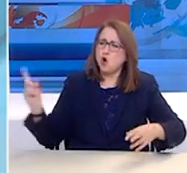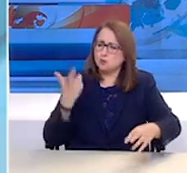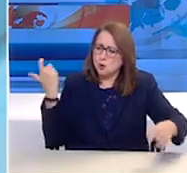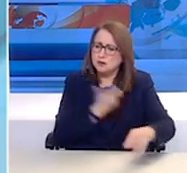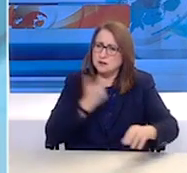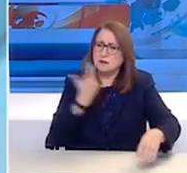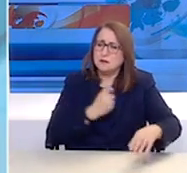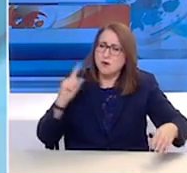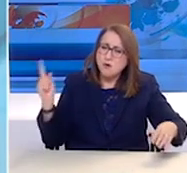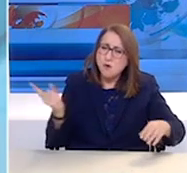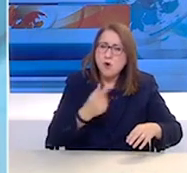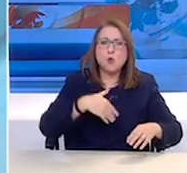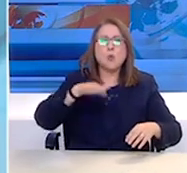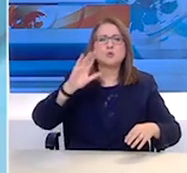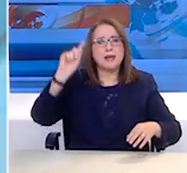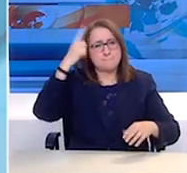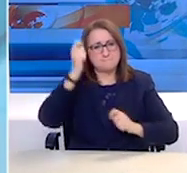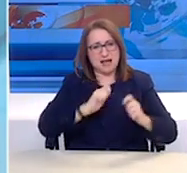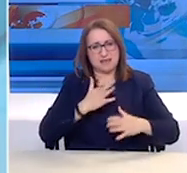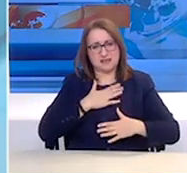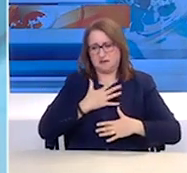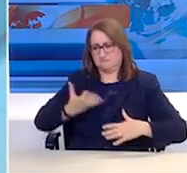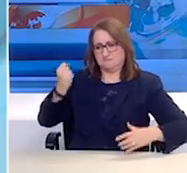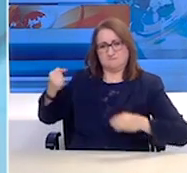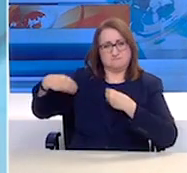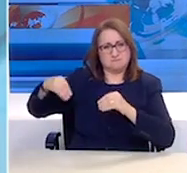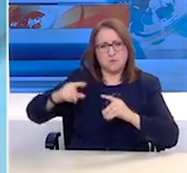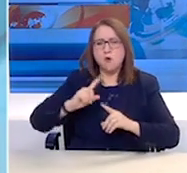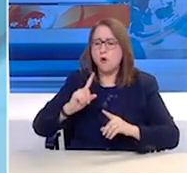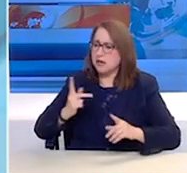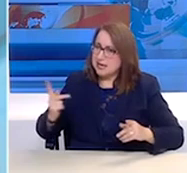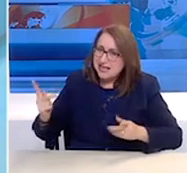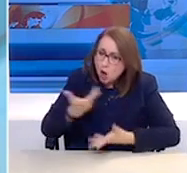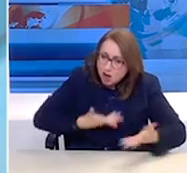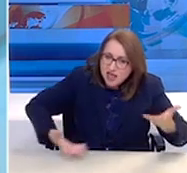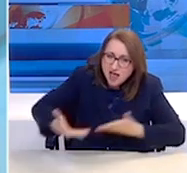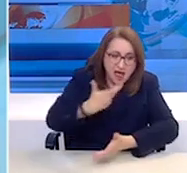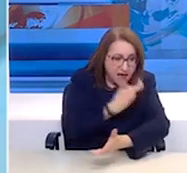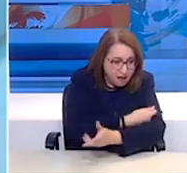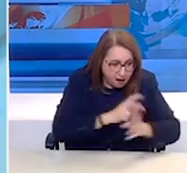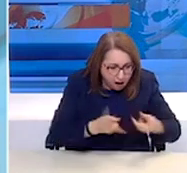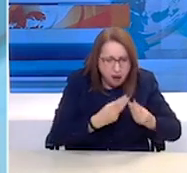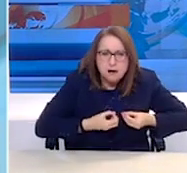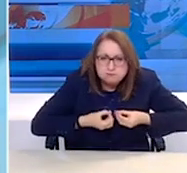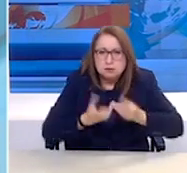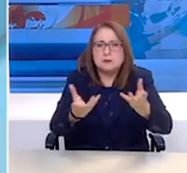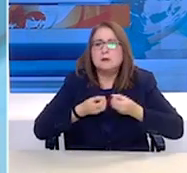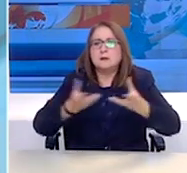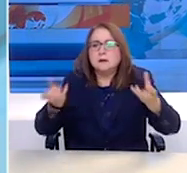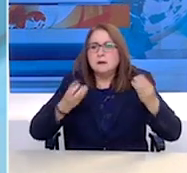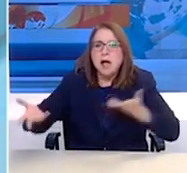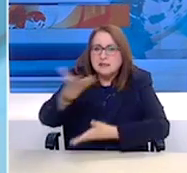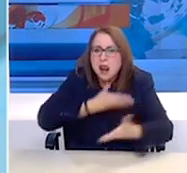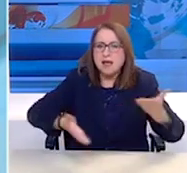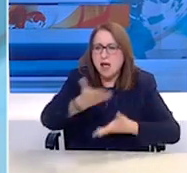μια κοινωνική αλληλεγγύη, θα το πάρουν όλοι και θα προστατευτούμε. Θα πρέπει όμως μέχρι τότε να κάνουμε την υπομονή μας, να βλέπουμε τα